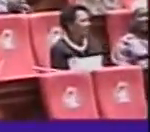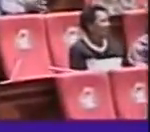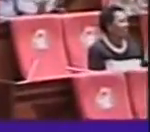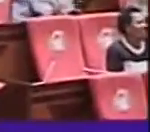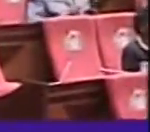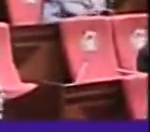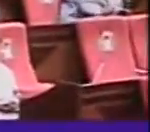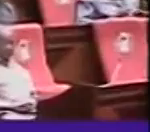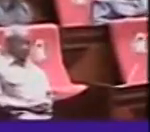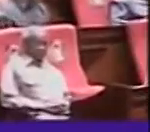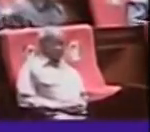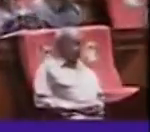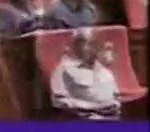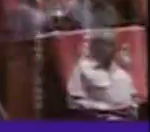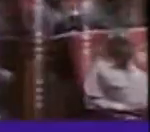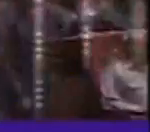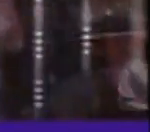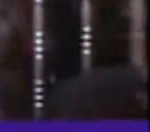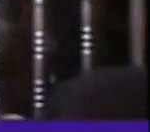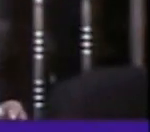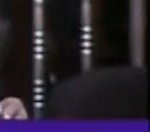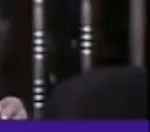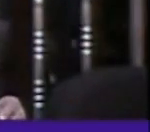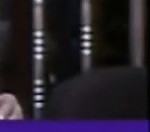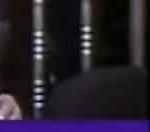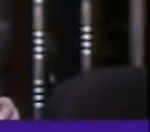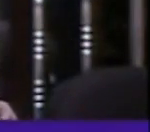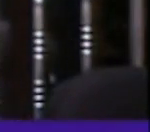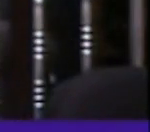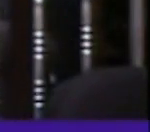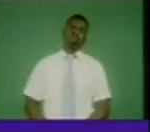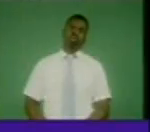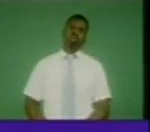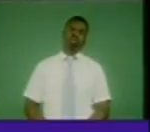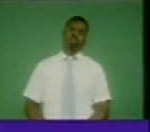Asante sana waheshimiwa wajumbe. Warioba ni shida.